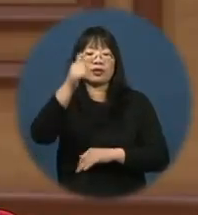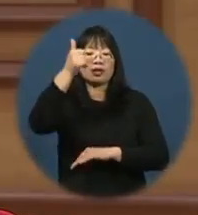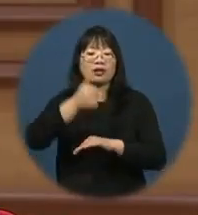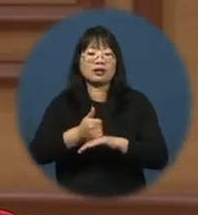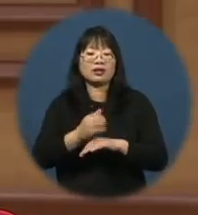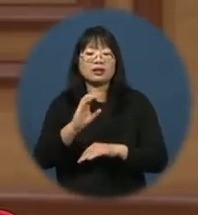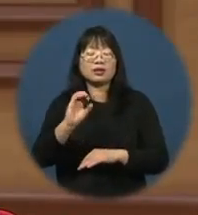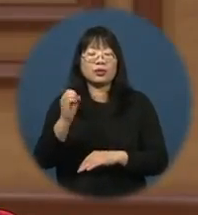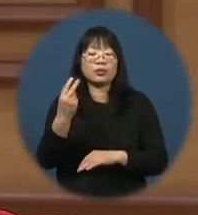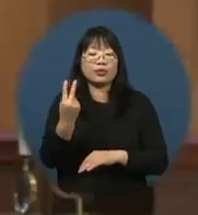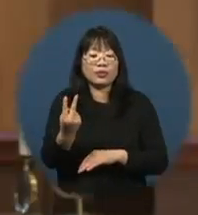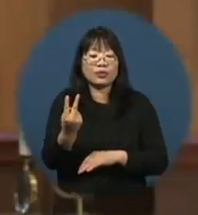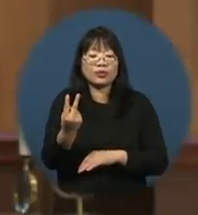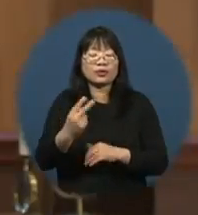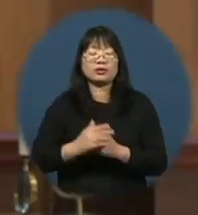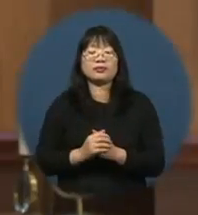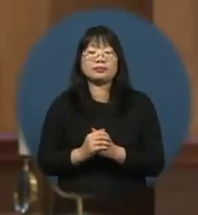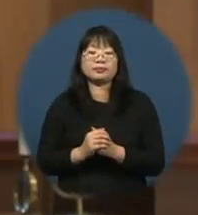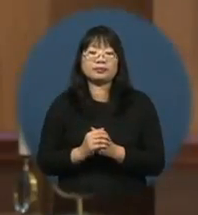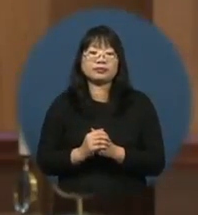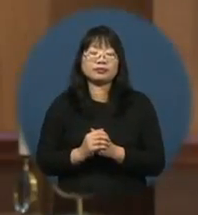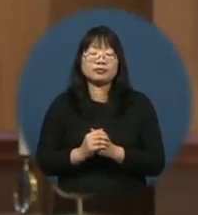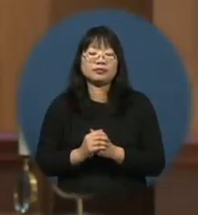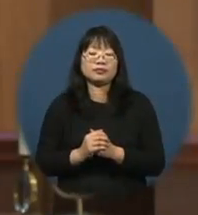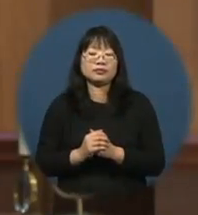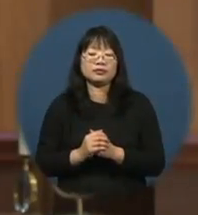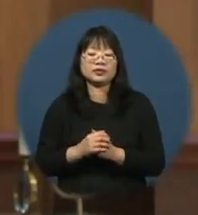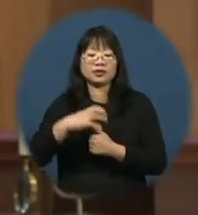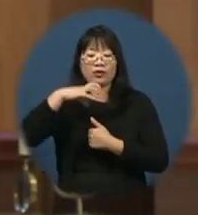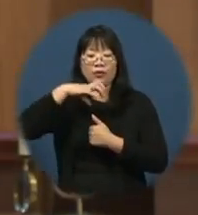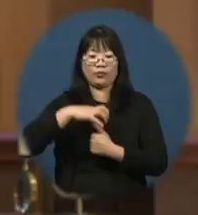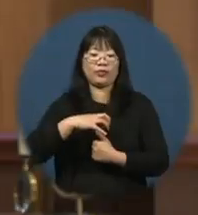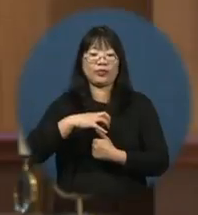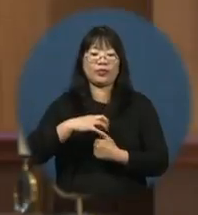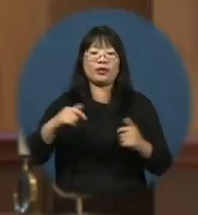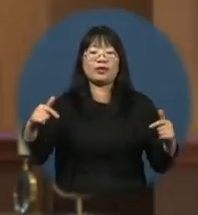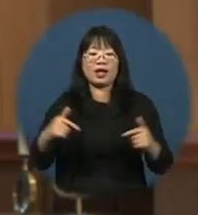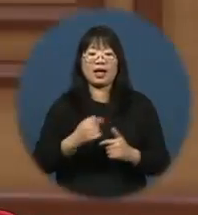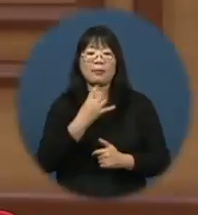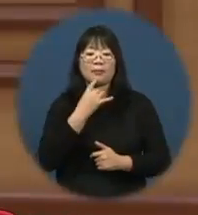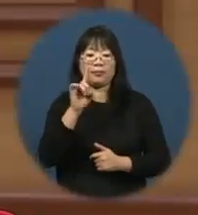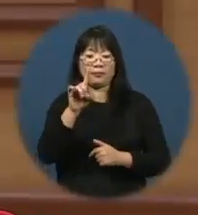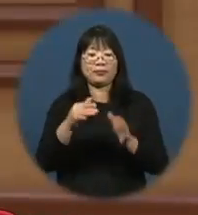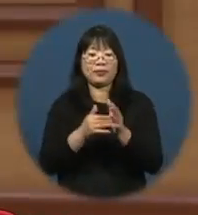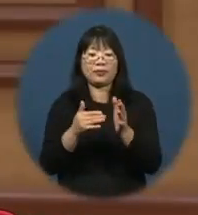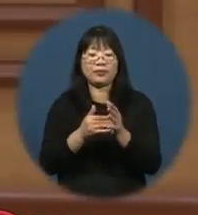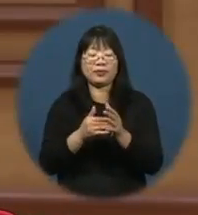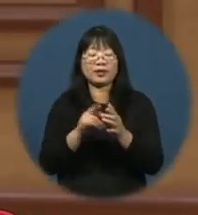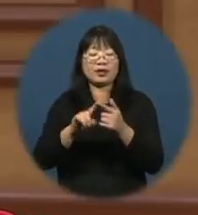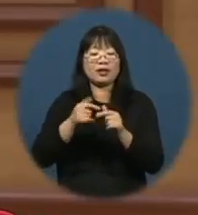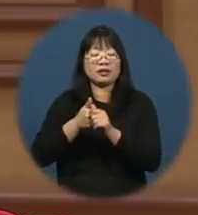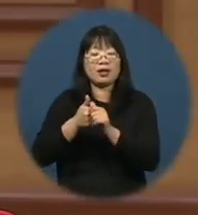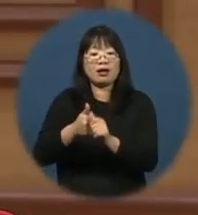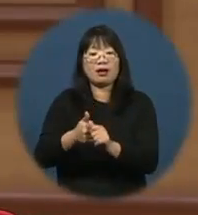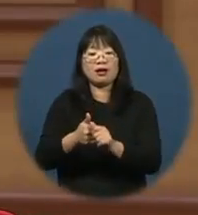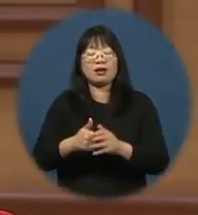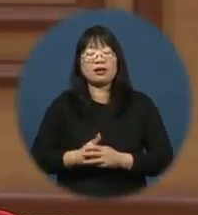결국 이산화탄소를 억제하는 거죠. 감축하는 것이죠. 그렇죠. 이제 거기에